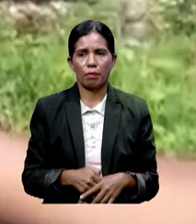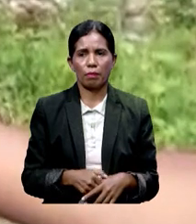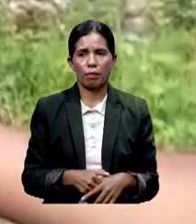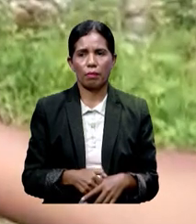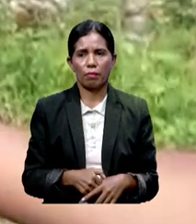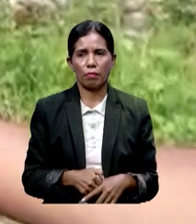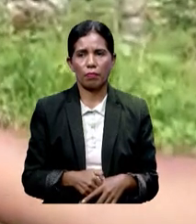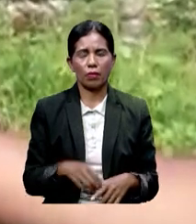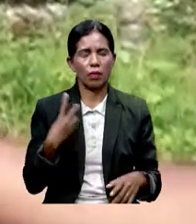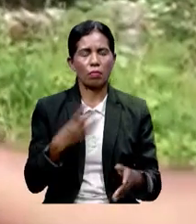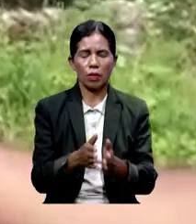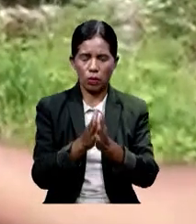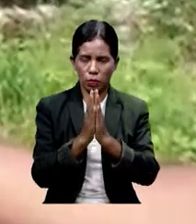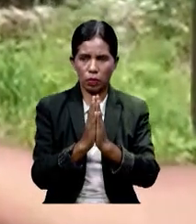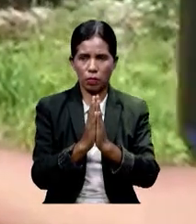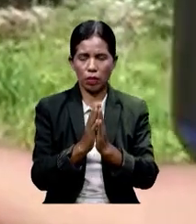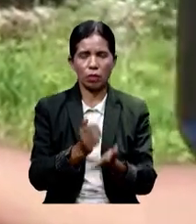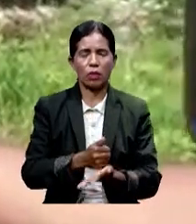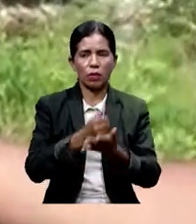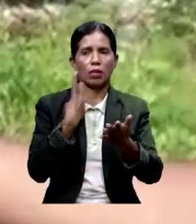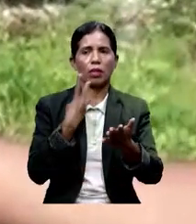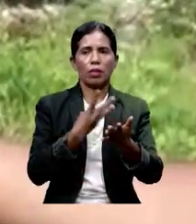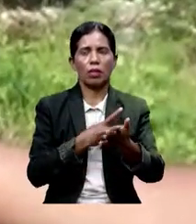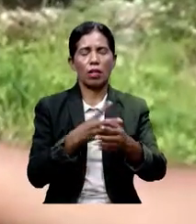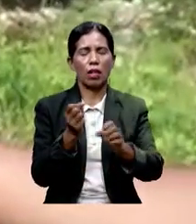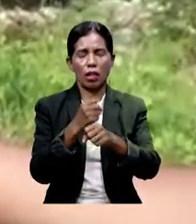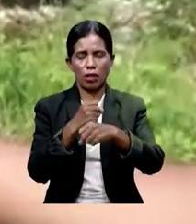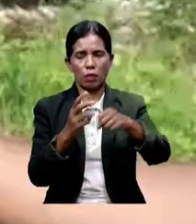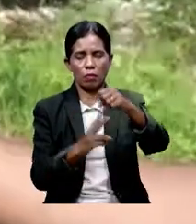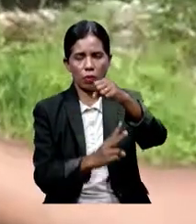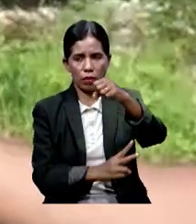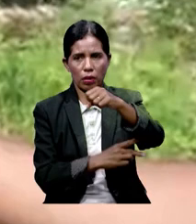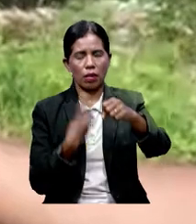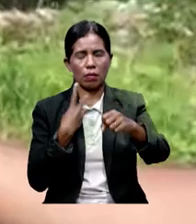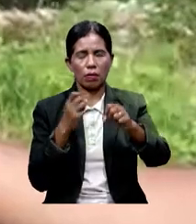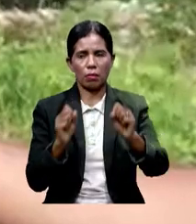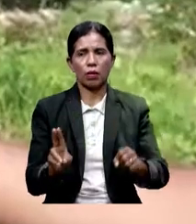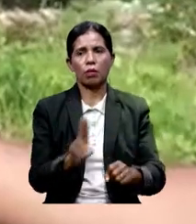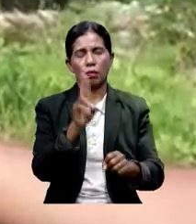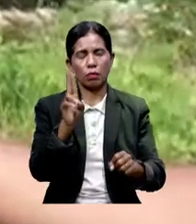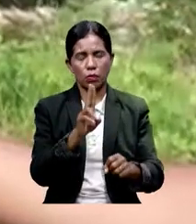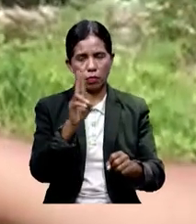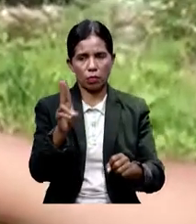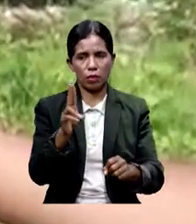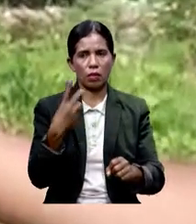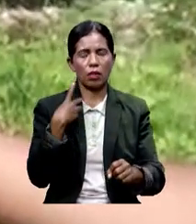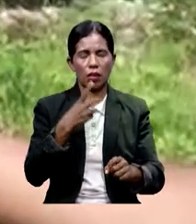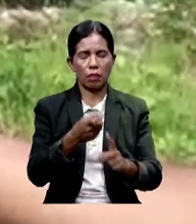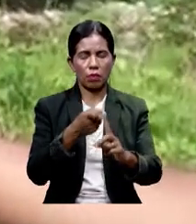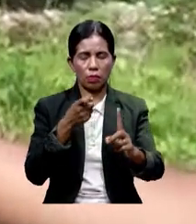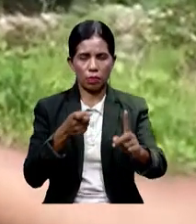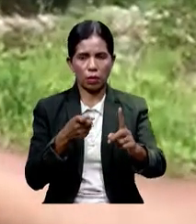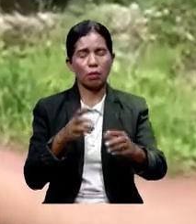am husuba nai ulun cerat tinjar ajuda kami kalau mak pon diwane perambil uja lau transporter rumah bawa merkado kerja ambil liu sini